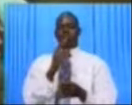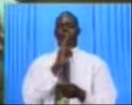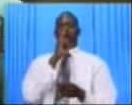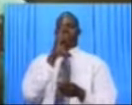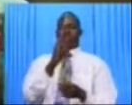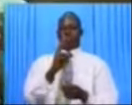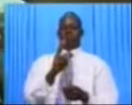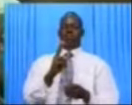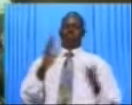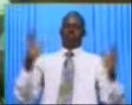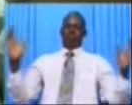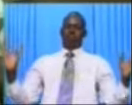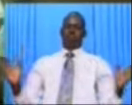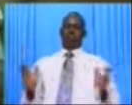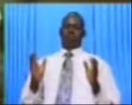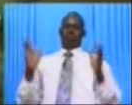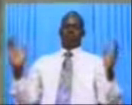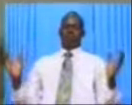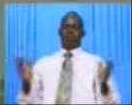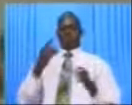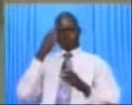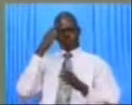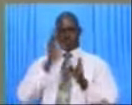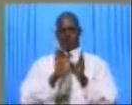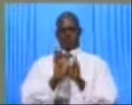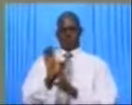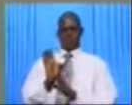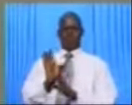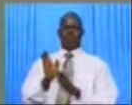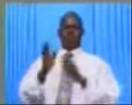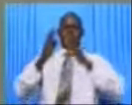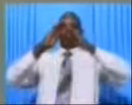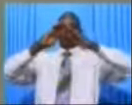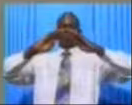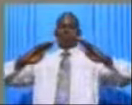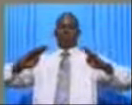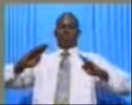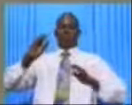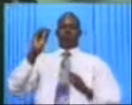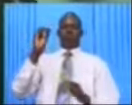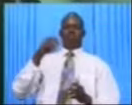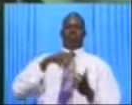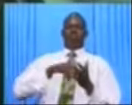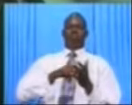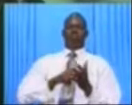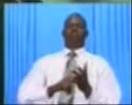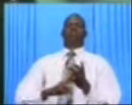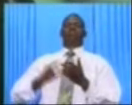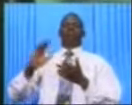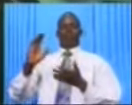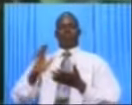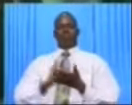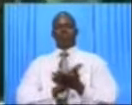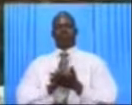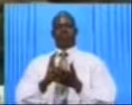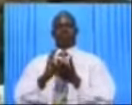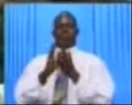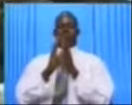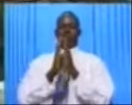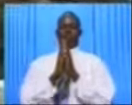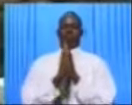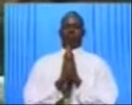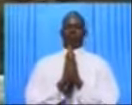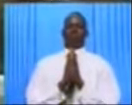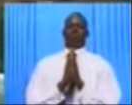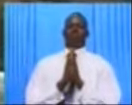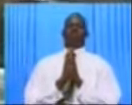cas courage pour sa carrière. Au Palais des Sports de Ouaga 2000, l'on a oscillé entre méditation, adoration